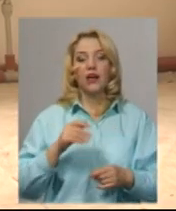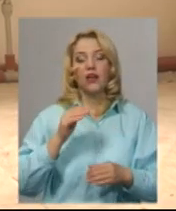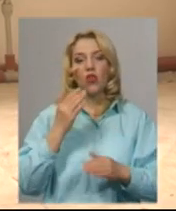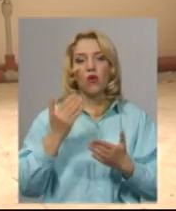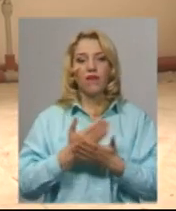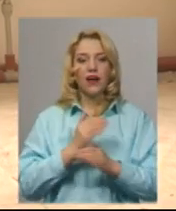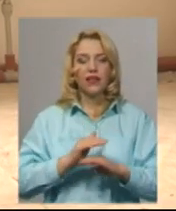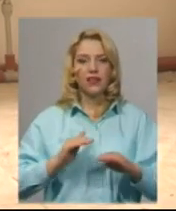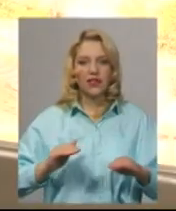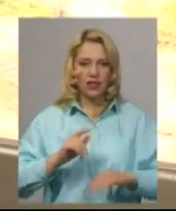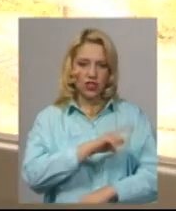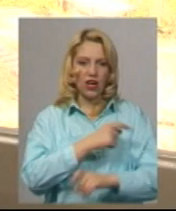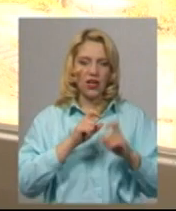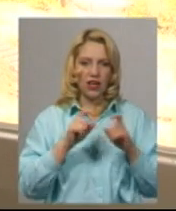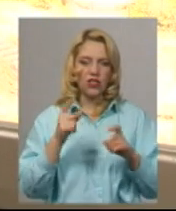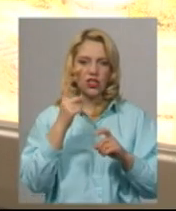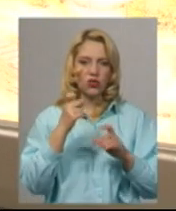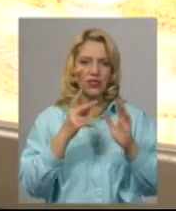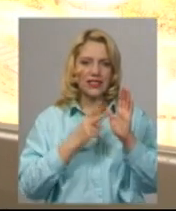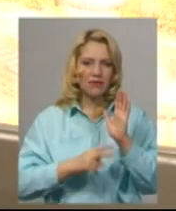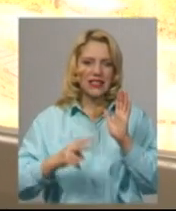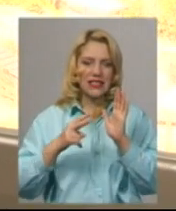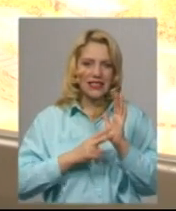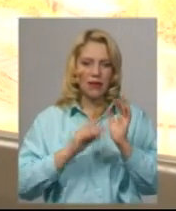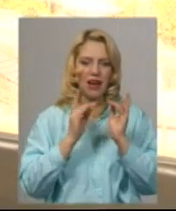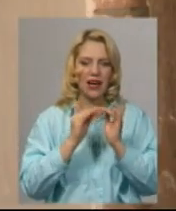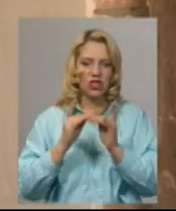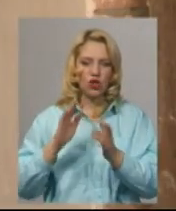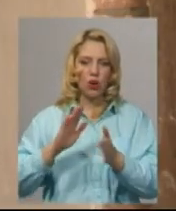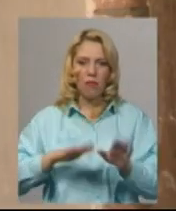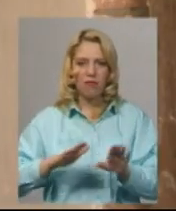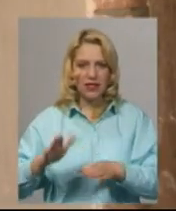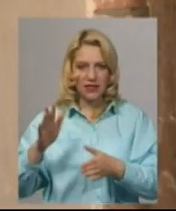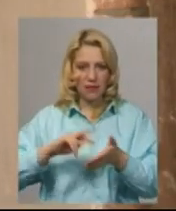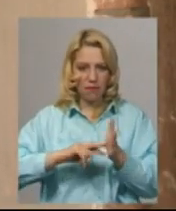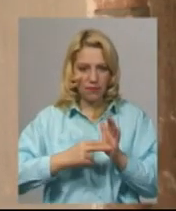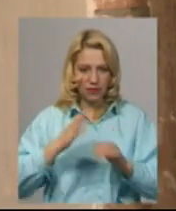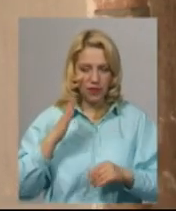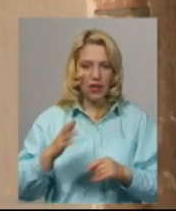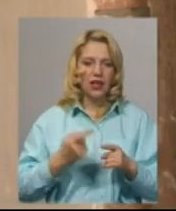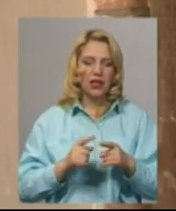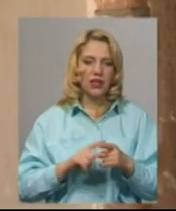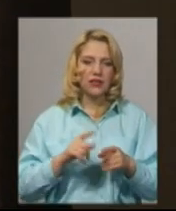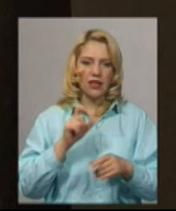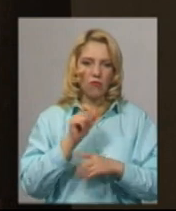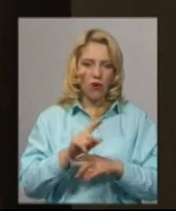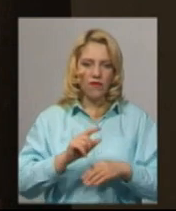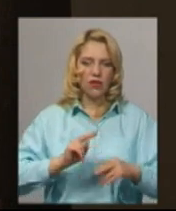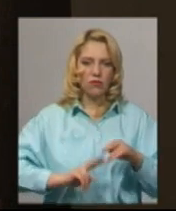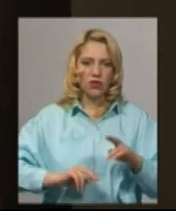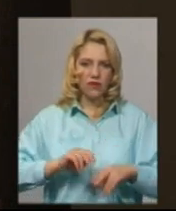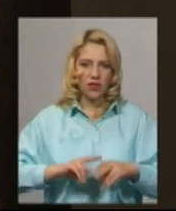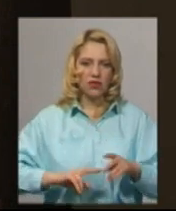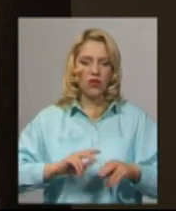лікарня матиме 177 ліжкомість. Загальна площа об'єкту – 14 309 метрів квадратних. Замовники будівництва